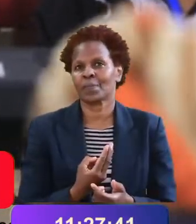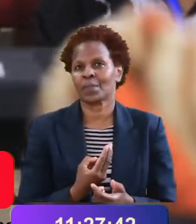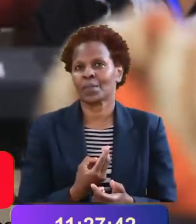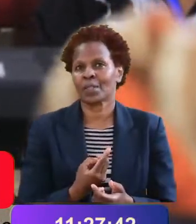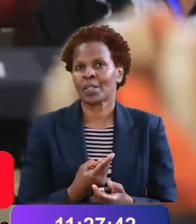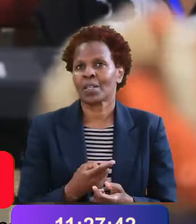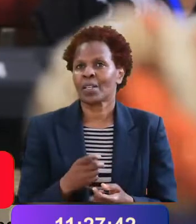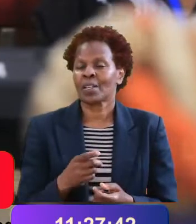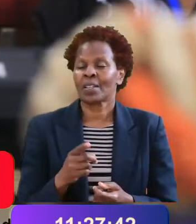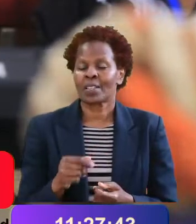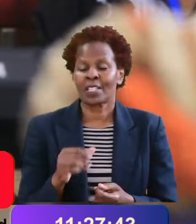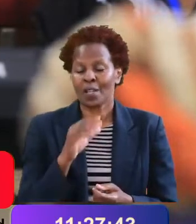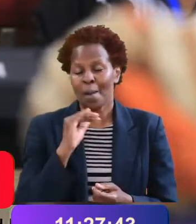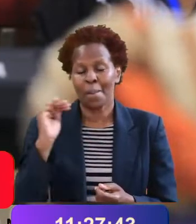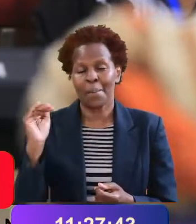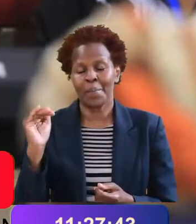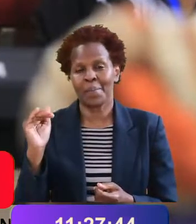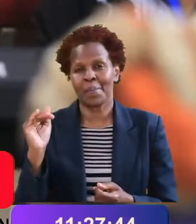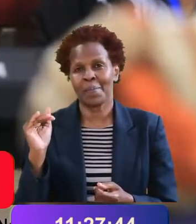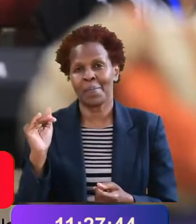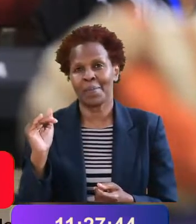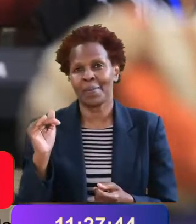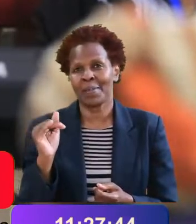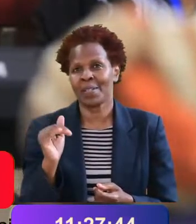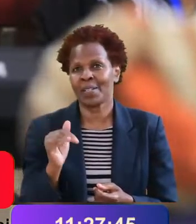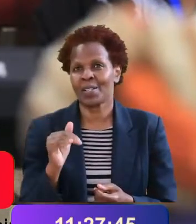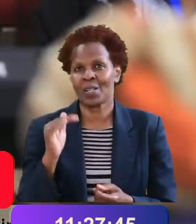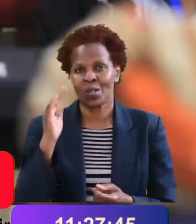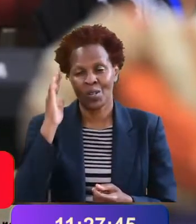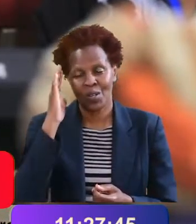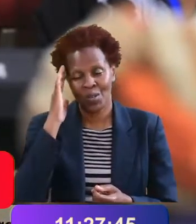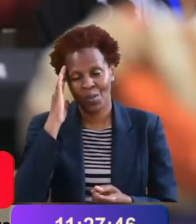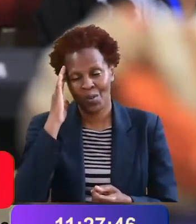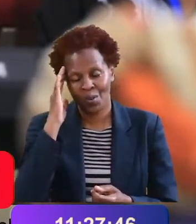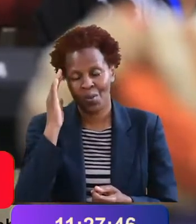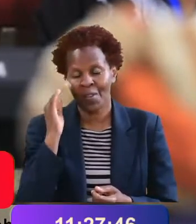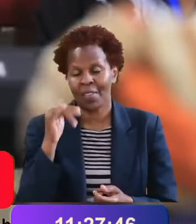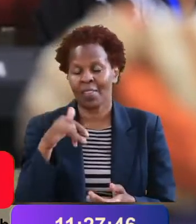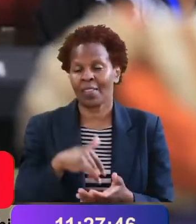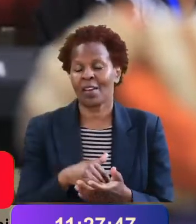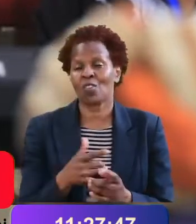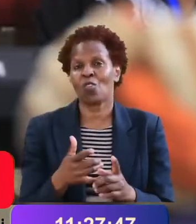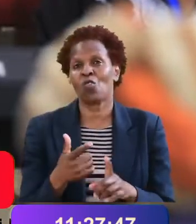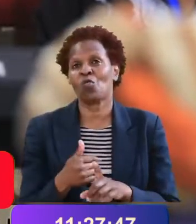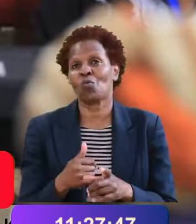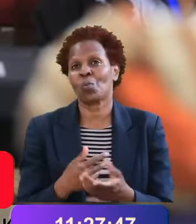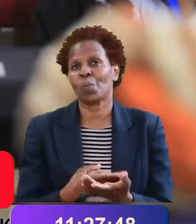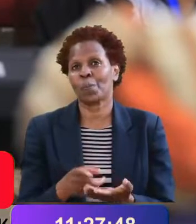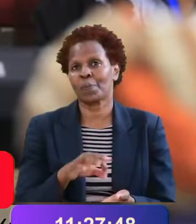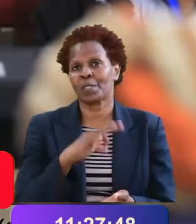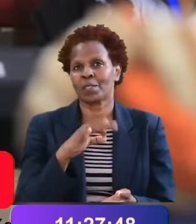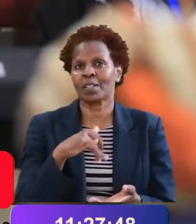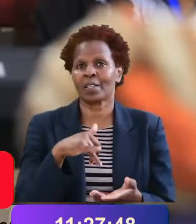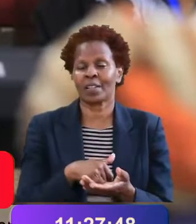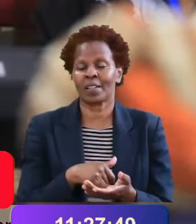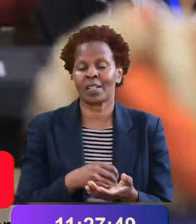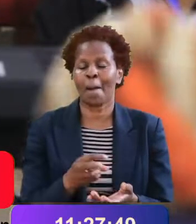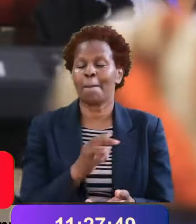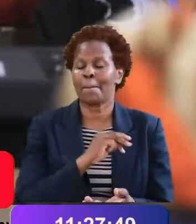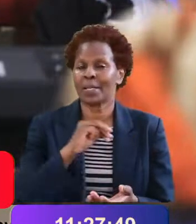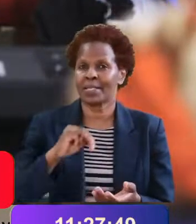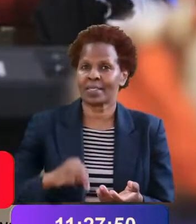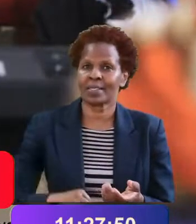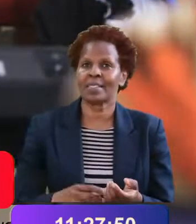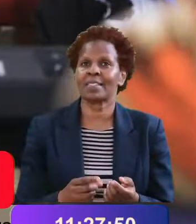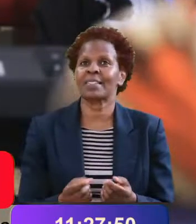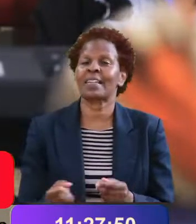Huyu jamaa alikuwa amejulizwa na Roho Mtakatifu ya kwamba huyu Mesihi atakuja,